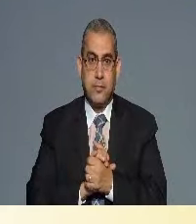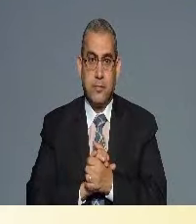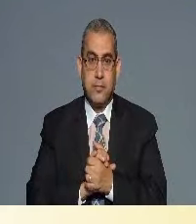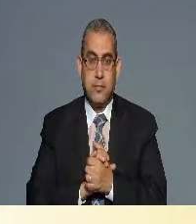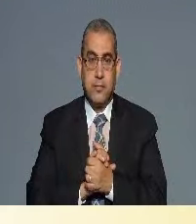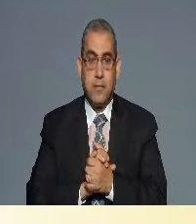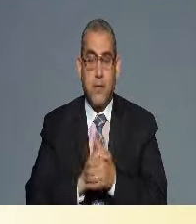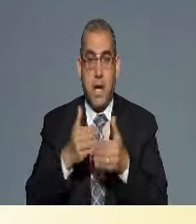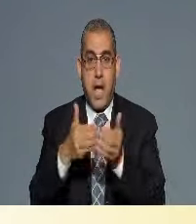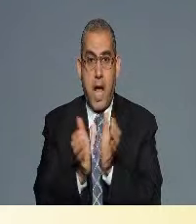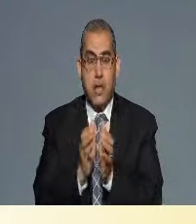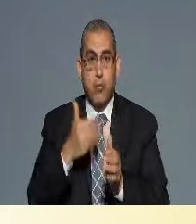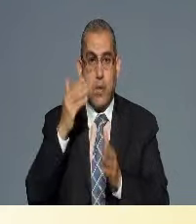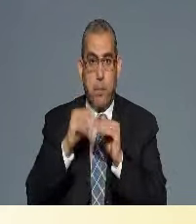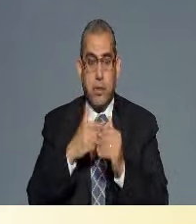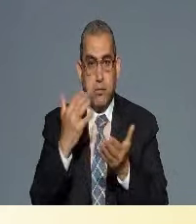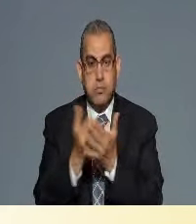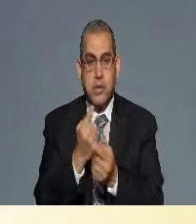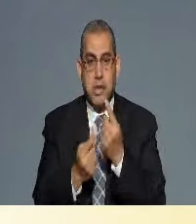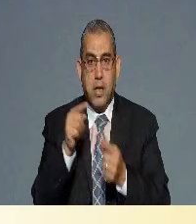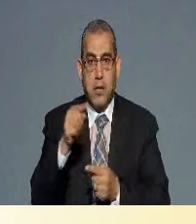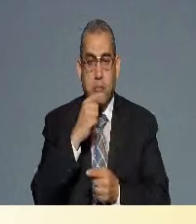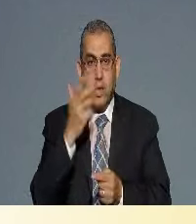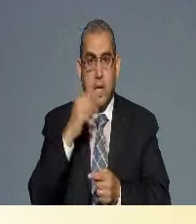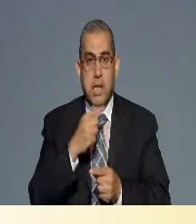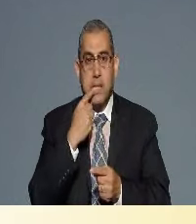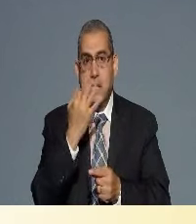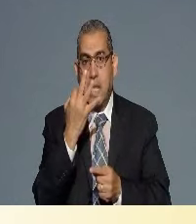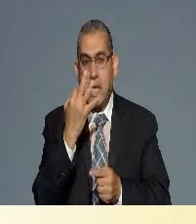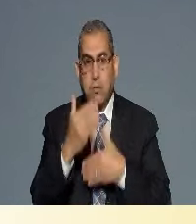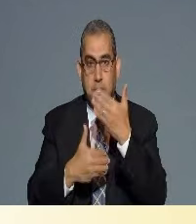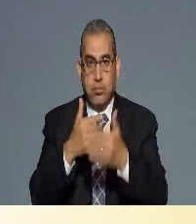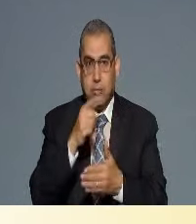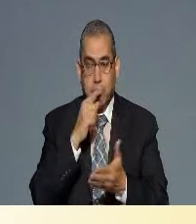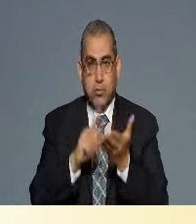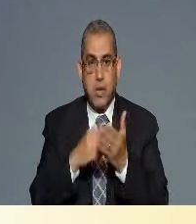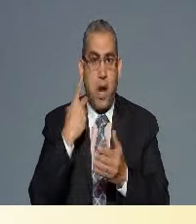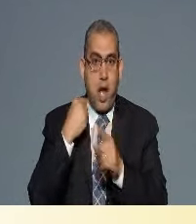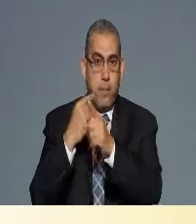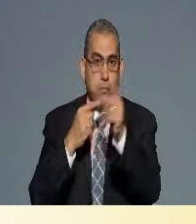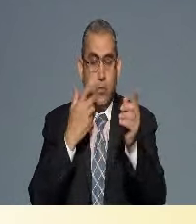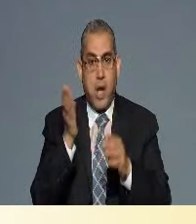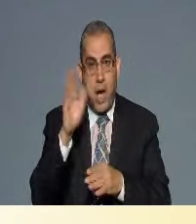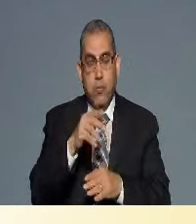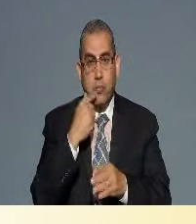جهاز مستقبل مصر والمحاصيل الزراعيه خلال الخمس اعوام القادمين، الرقم ده سيادتك احنا ده وفقا